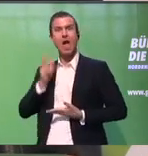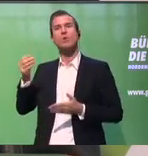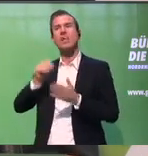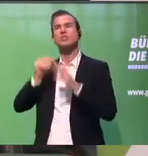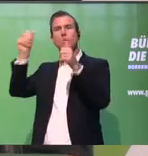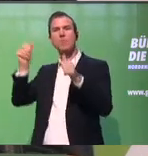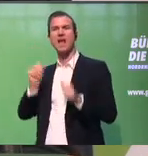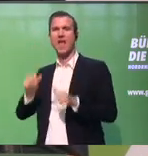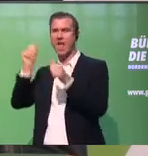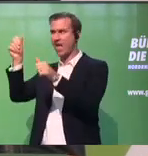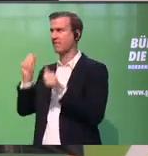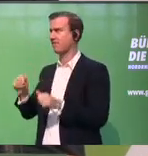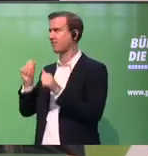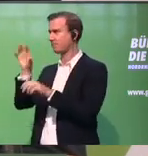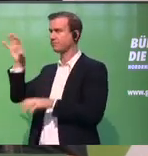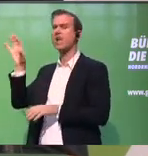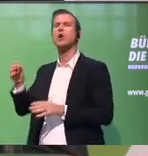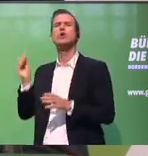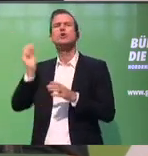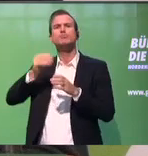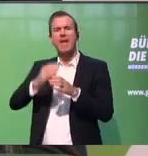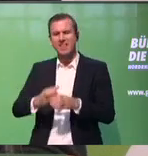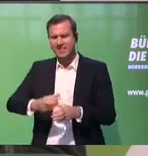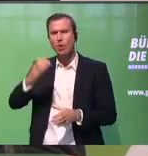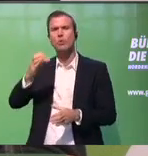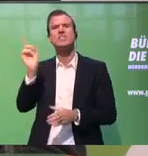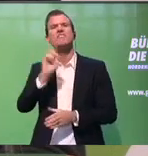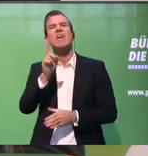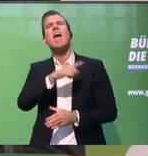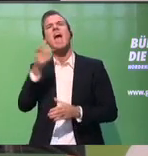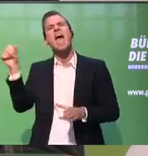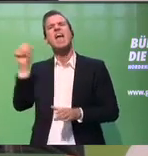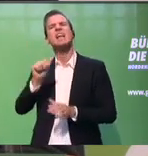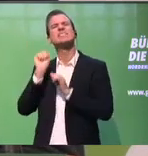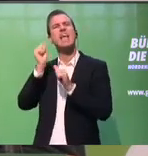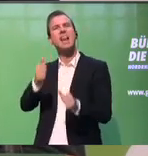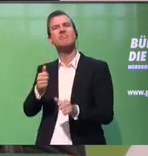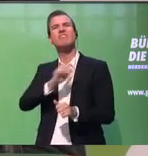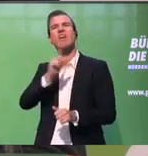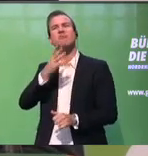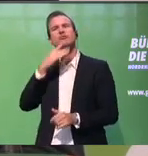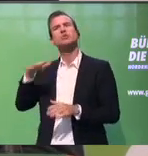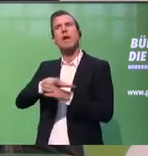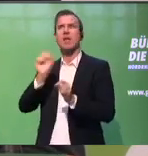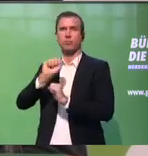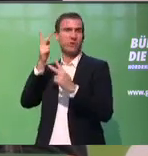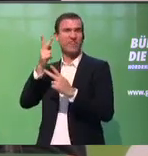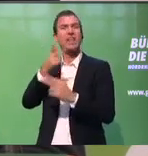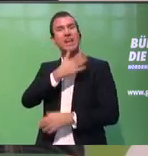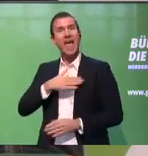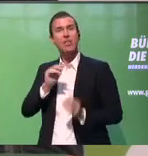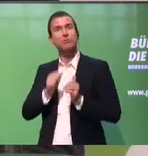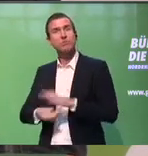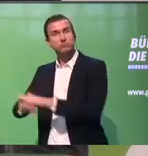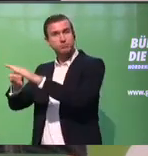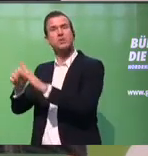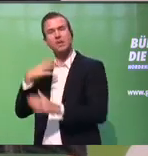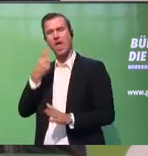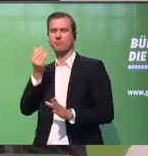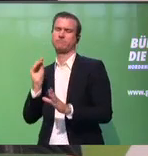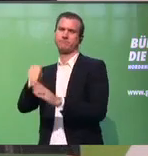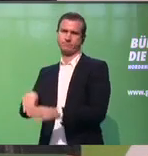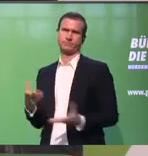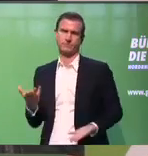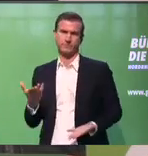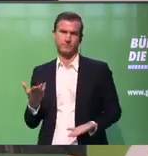Plakate aufgehangen, hat Spendendosen bereitgestellt. Das heißt, wenn ihr die Arbeit der AIDS-Hilfen für diesen wichtigen Bereich unterstützen möchtet, könnt ihr das gerne tun. Und ich möchte